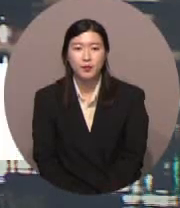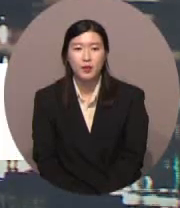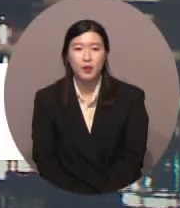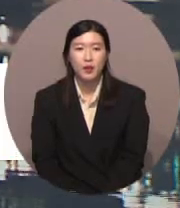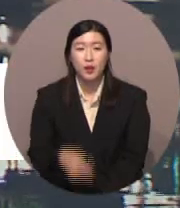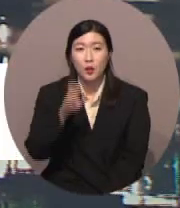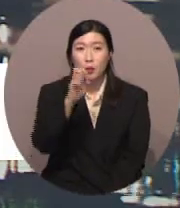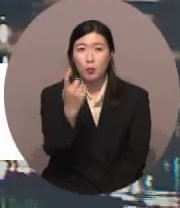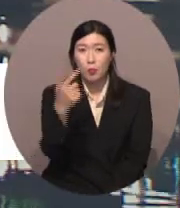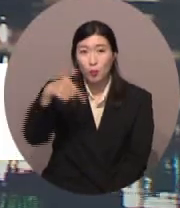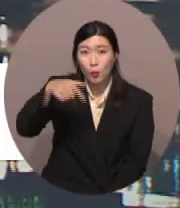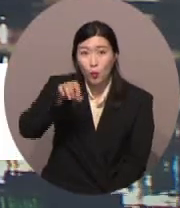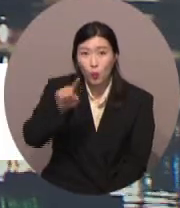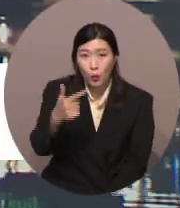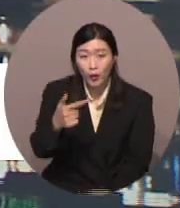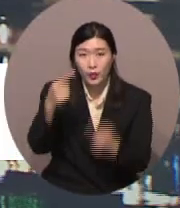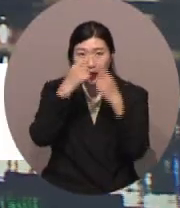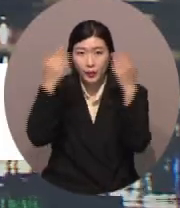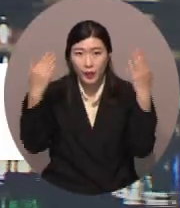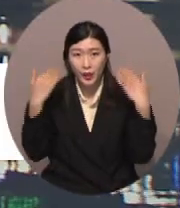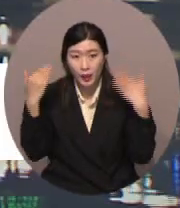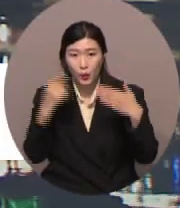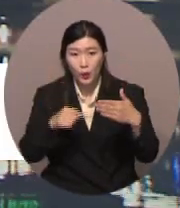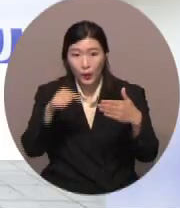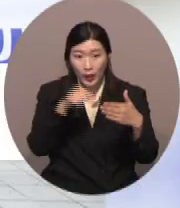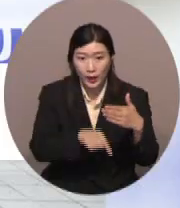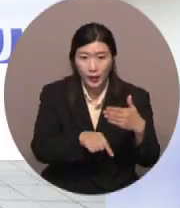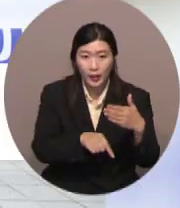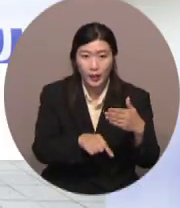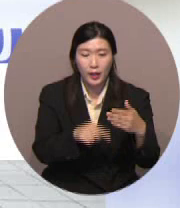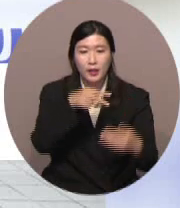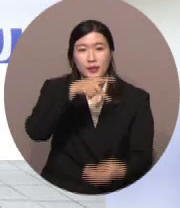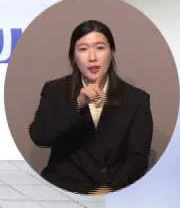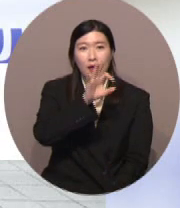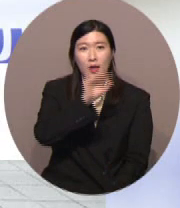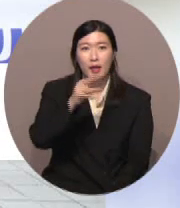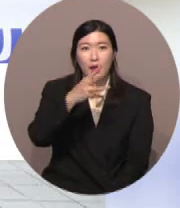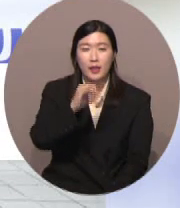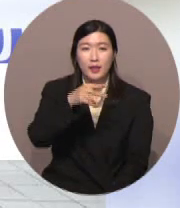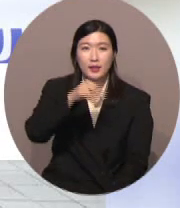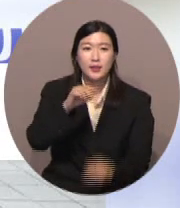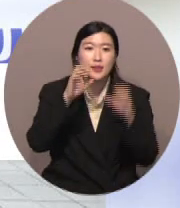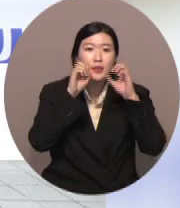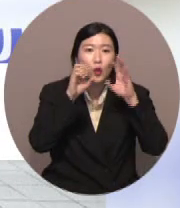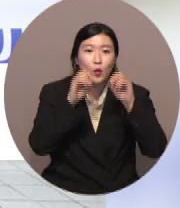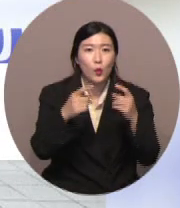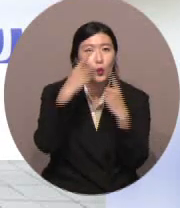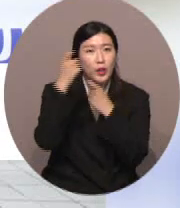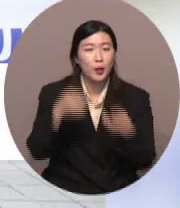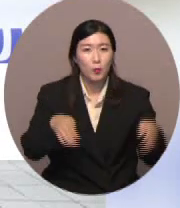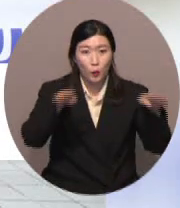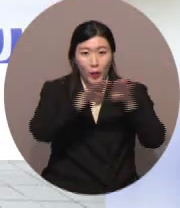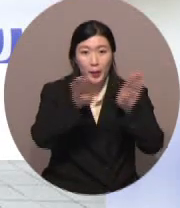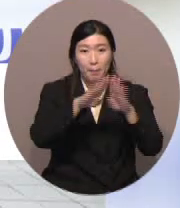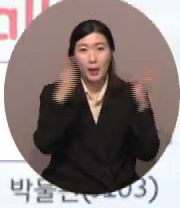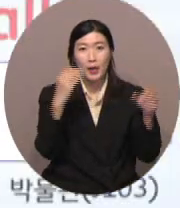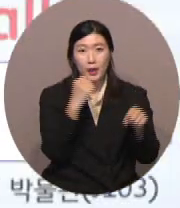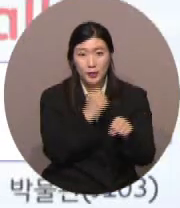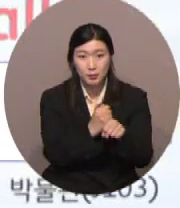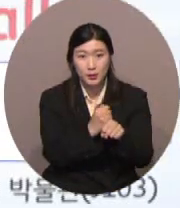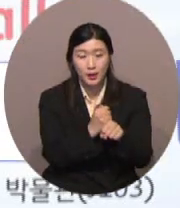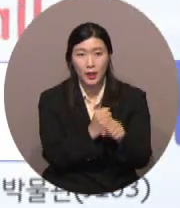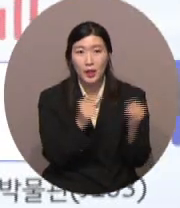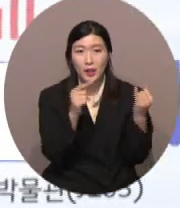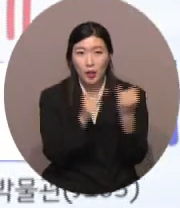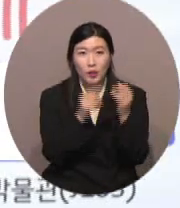목원대 의 유관순 열사의 스승인 4 에리 씨 선교사 기념과 리 문을 열었습니다 기념관에는 사회 리시